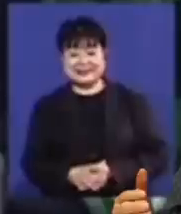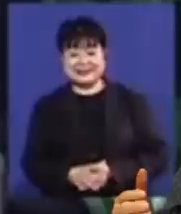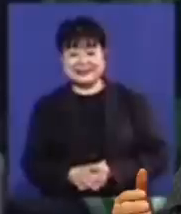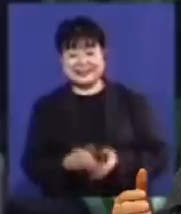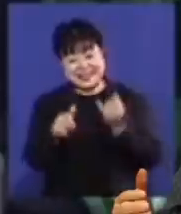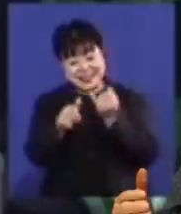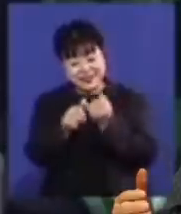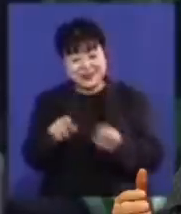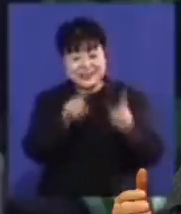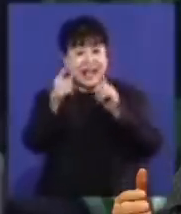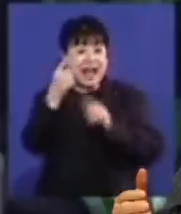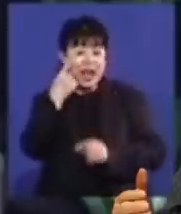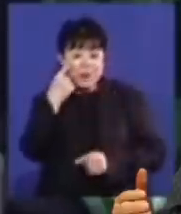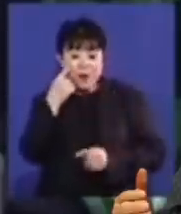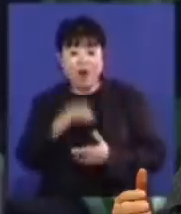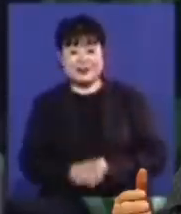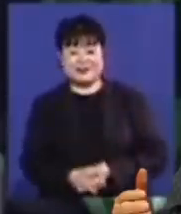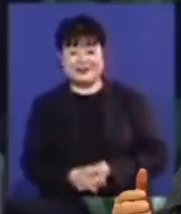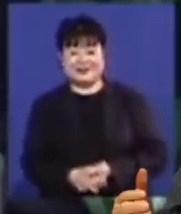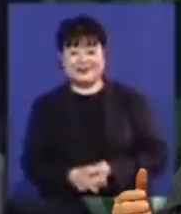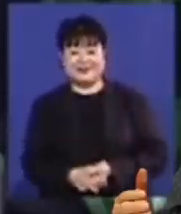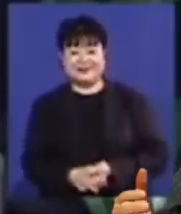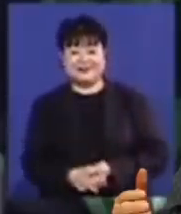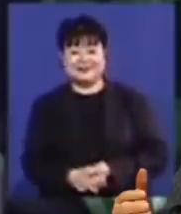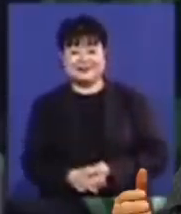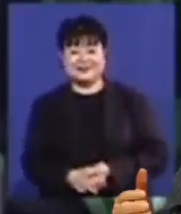결혼 생활이 어떻습니까?